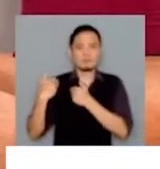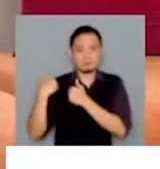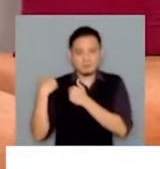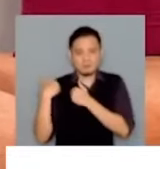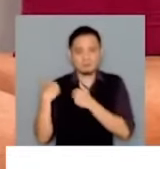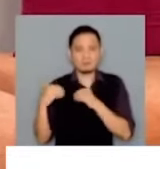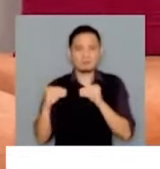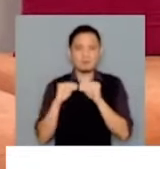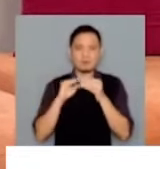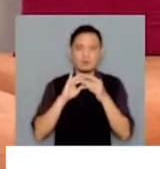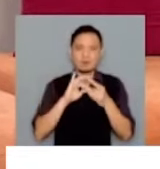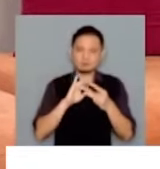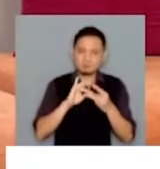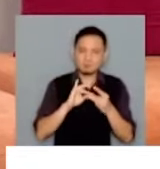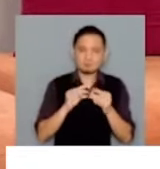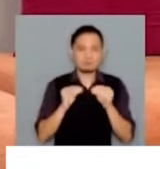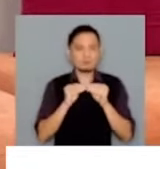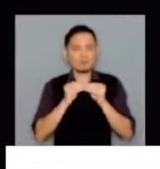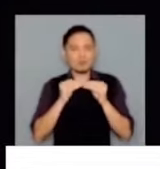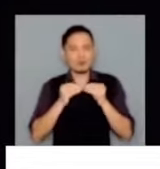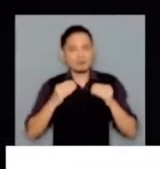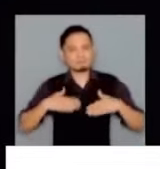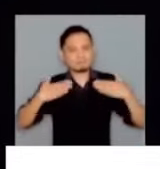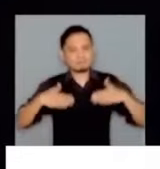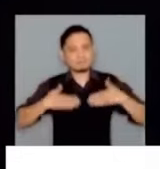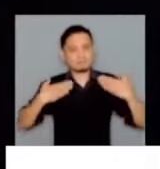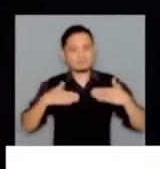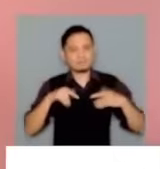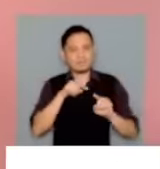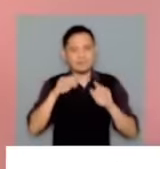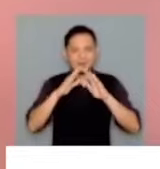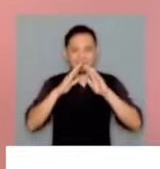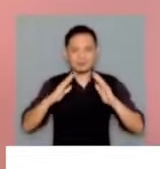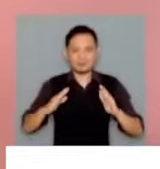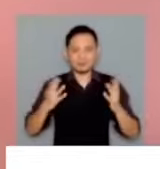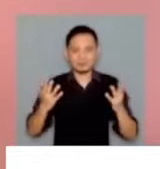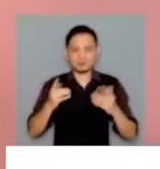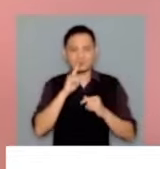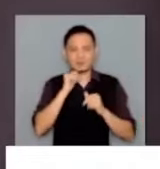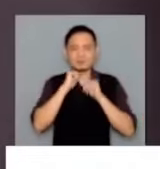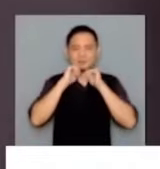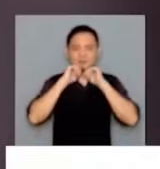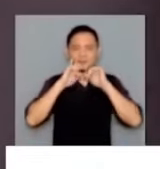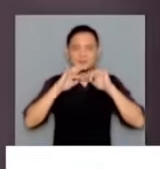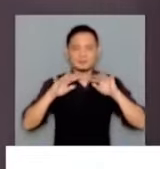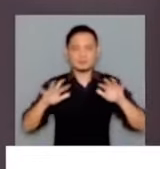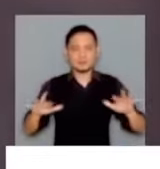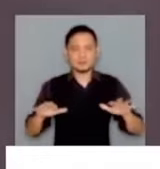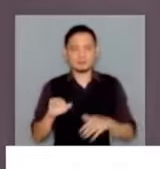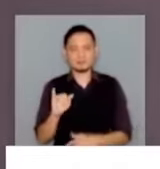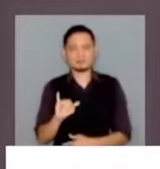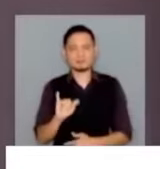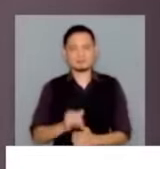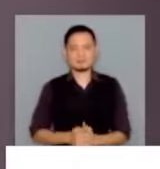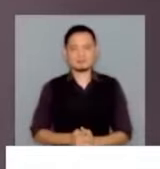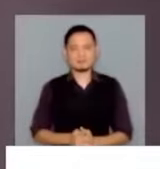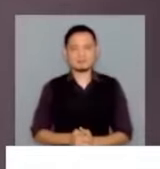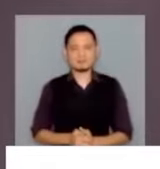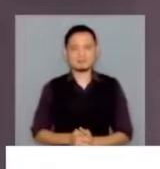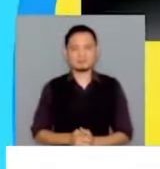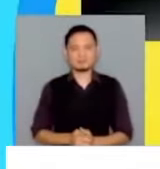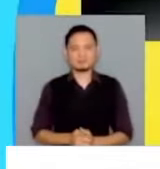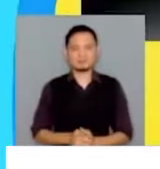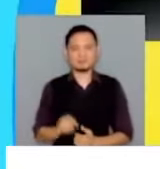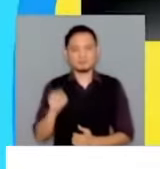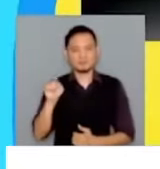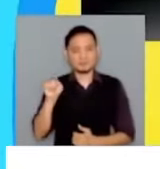po, mas masaya sa bahay. Kaya malaking blessing na dumating si baby. Hindi lang siya pinagsisiyan na dumating siya ng maaga. Kasi